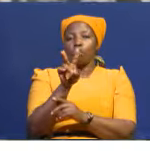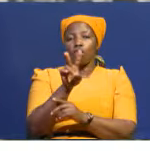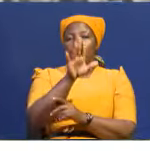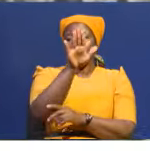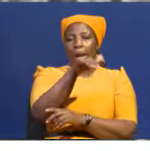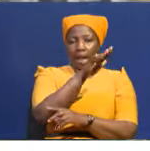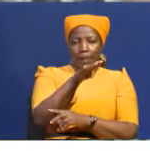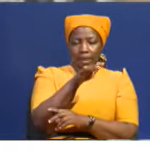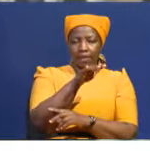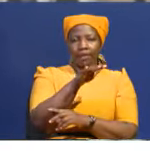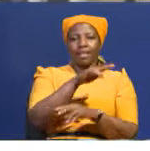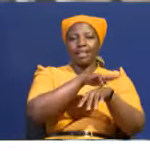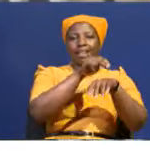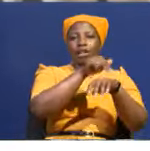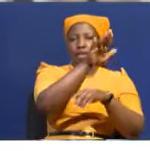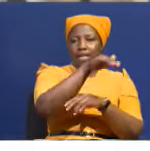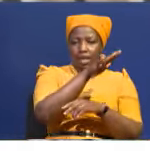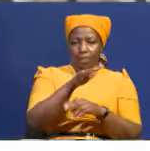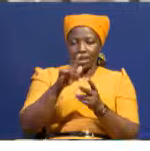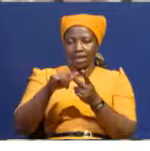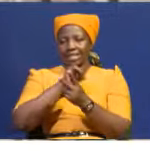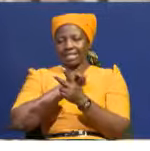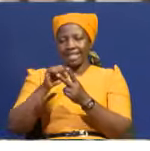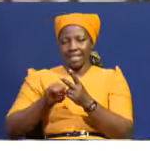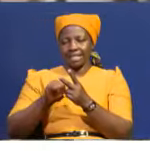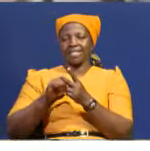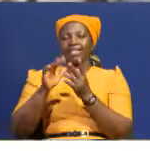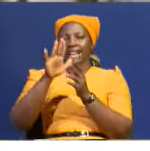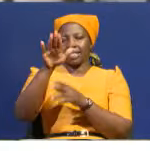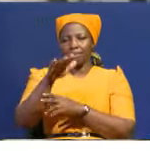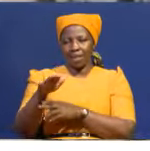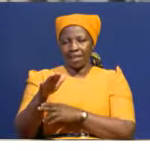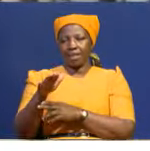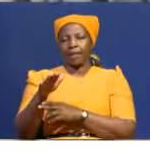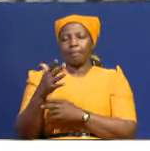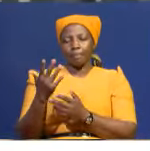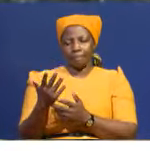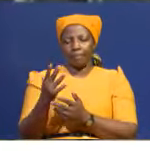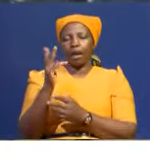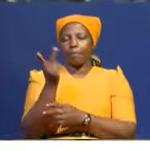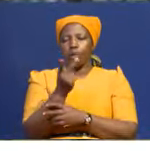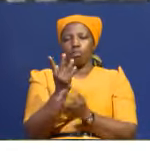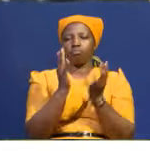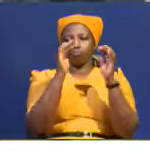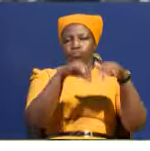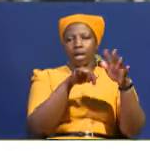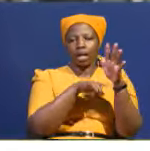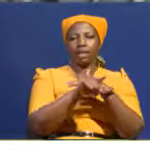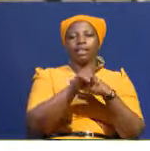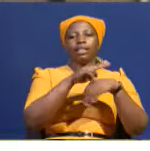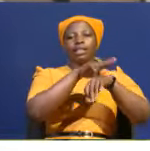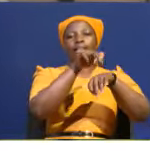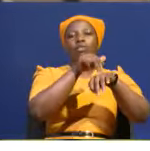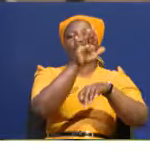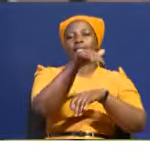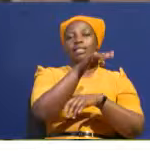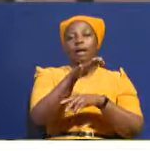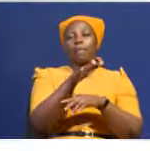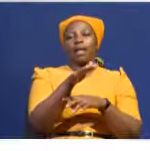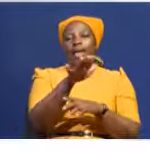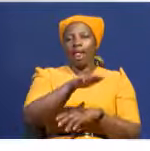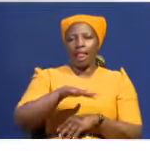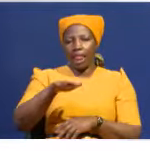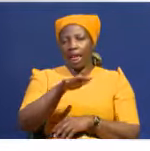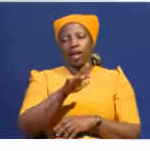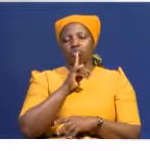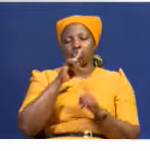itakuwa kinafanyika katika bunge la kitaifa. Unafahamu kwamba bunge lina mabunge mawili, bunge la seneti na bunge la kitaifa. Hii leo joint sitting ama kikao cha